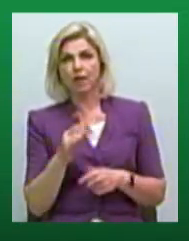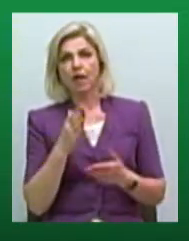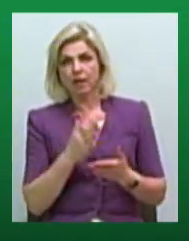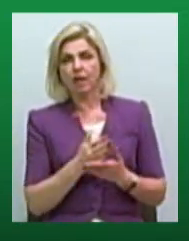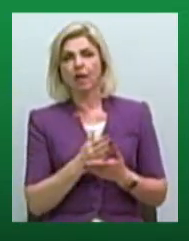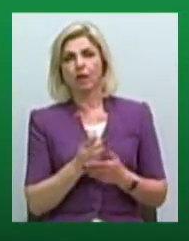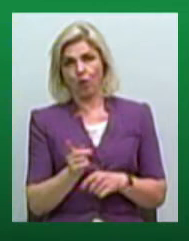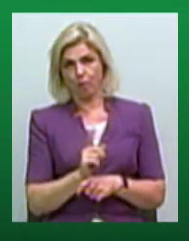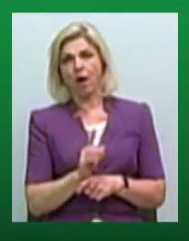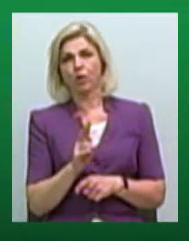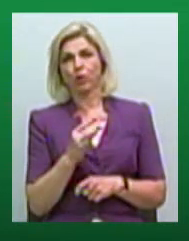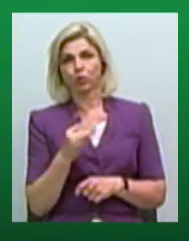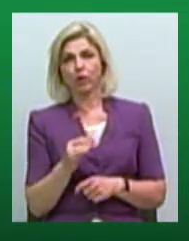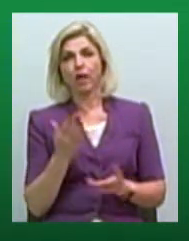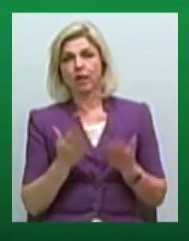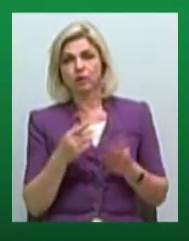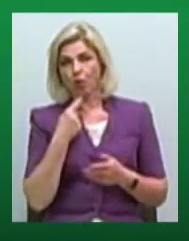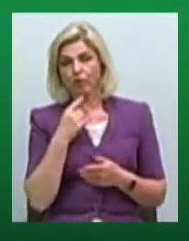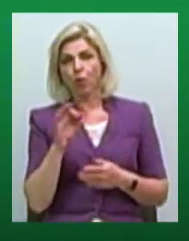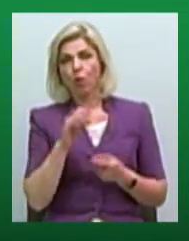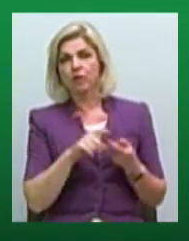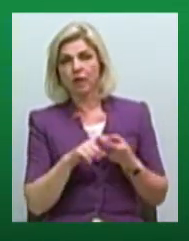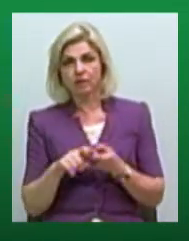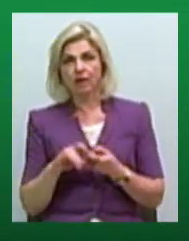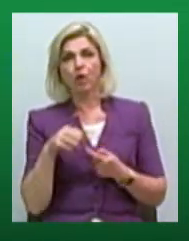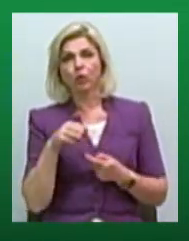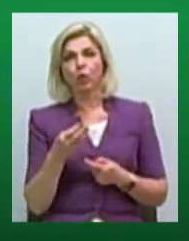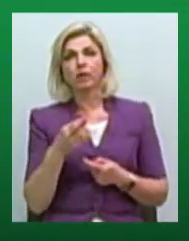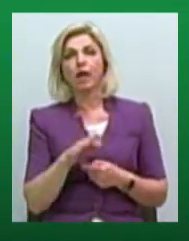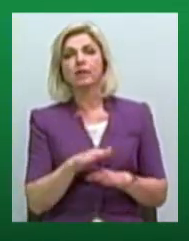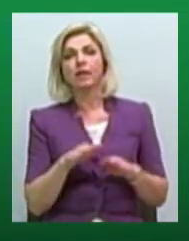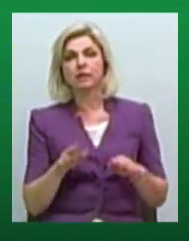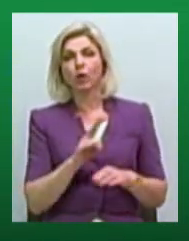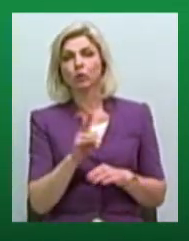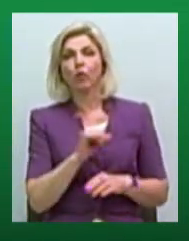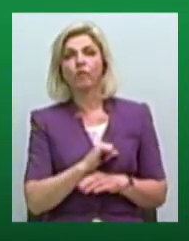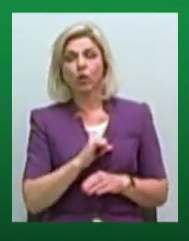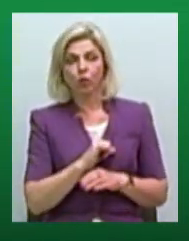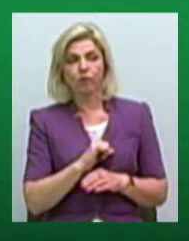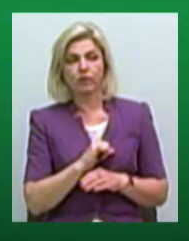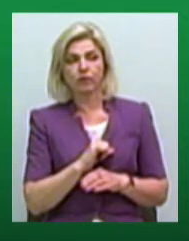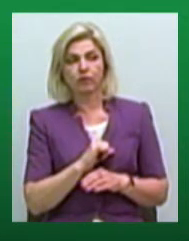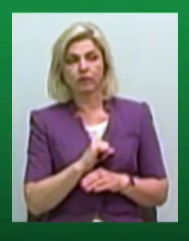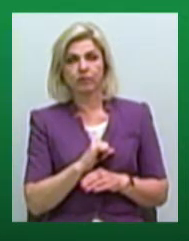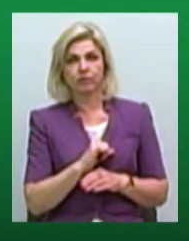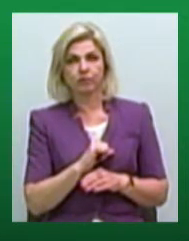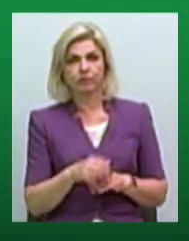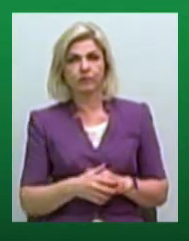є нормальною. Якщо говорити про наслідки, то, відповідно, для дітей, які виховують, особливо для дітей,